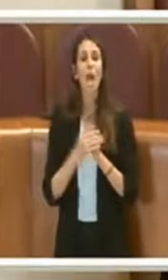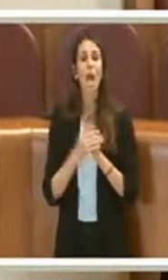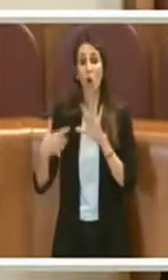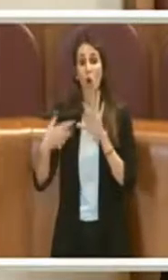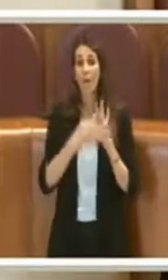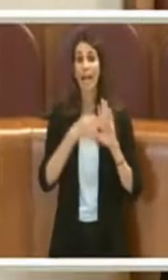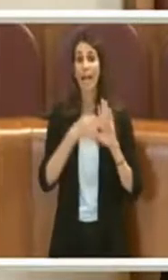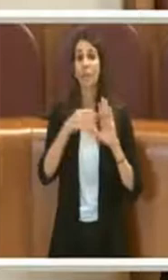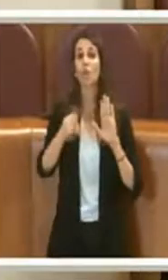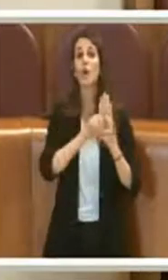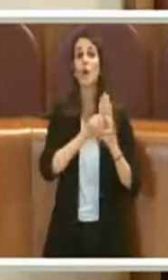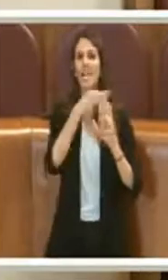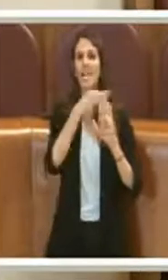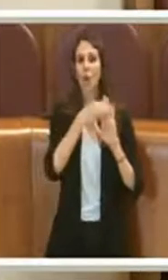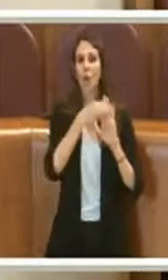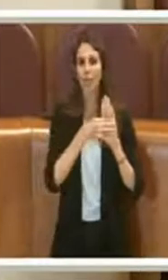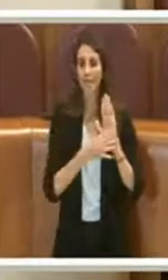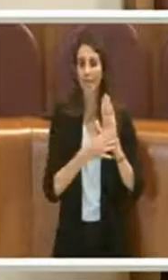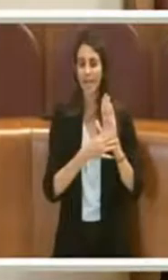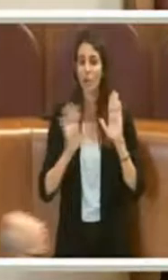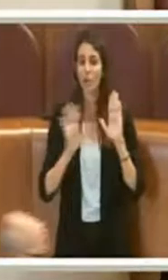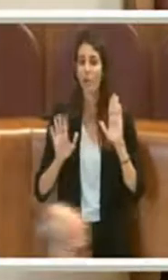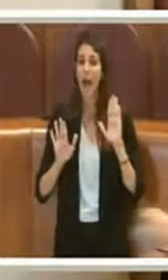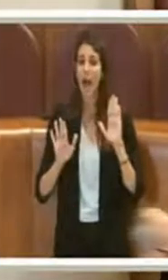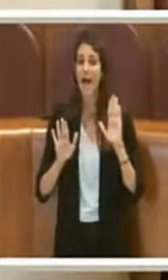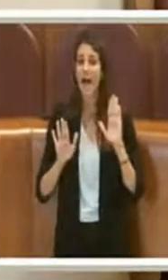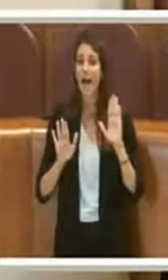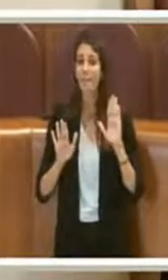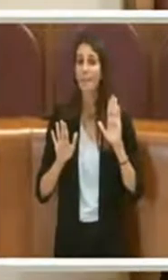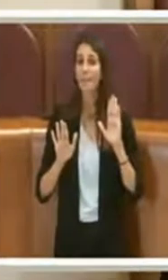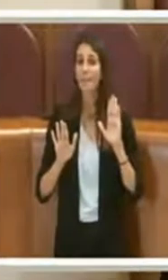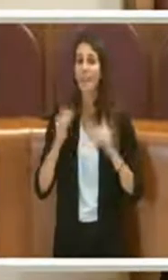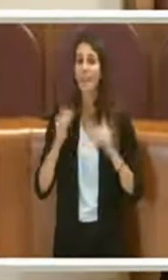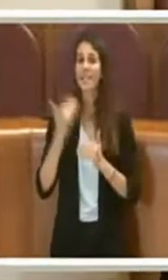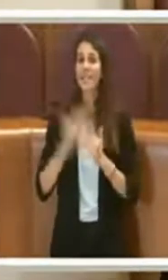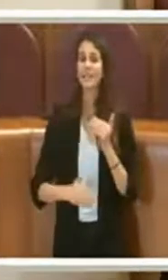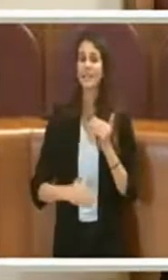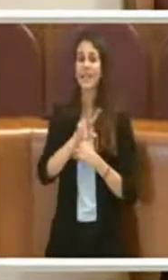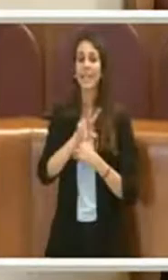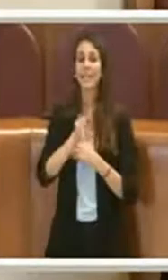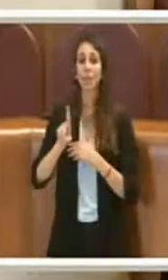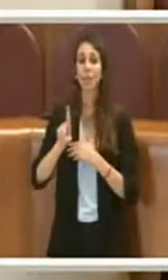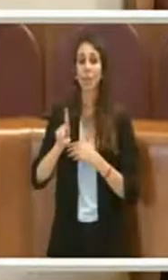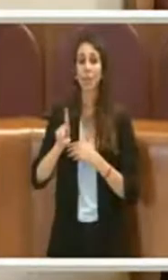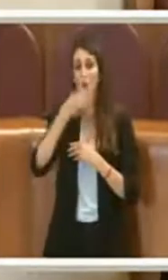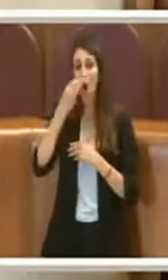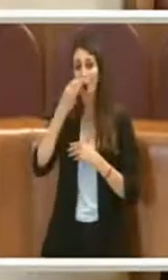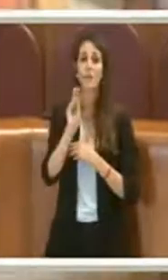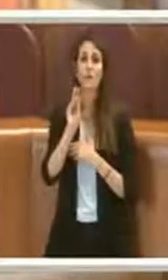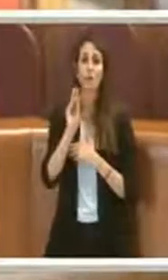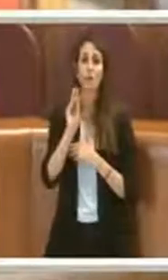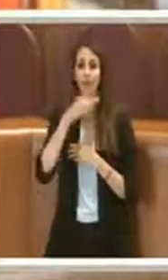COSAP, a condizione che la domanda sia presentata entro il 31-10-2020. Grazie. Grazie a lei.